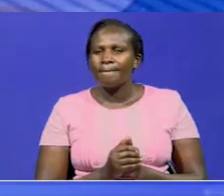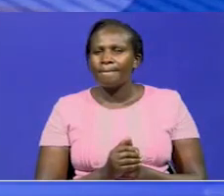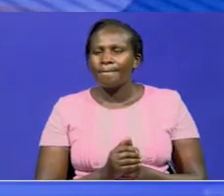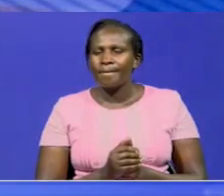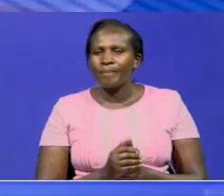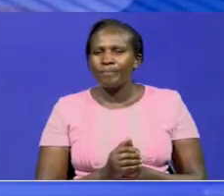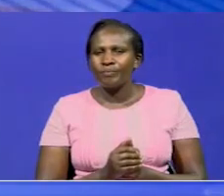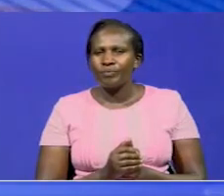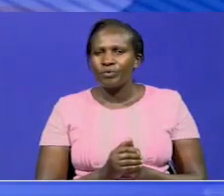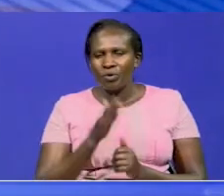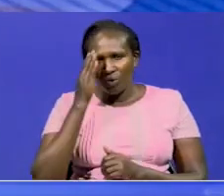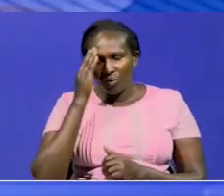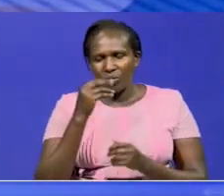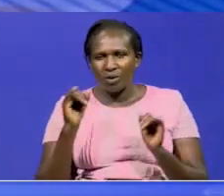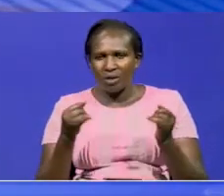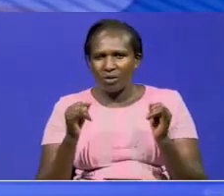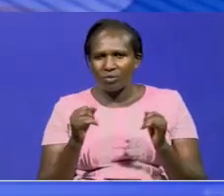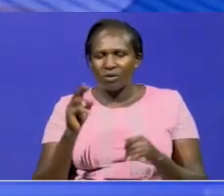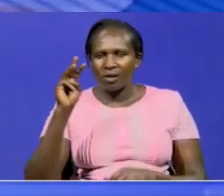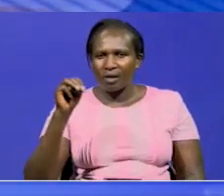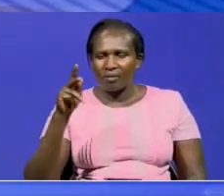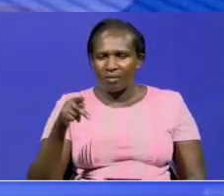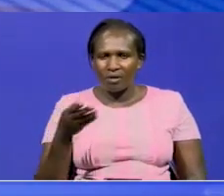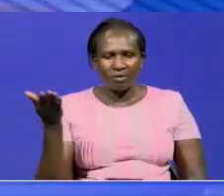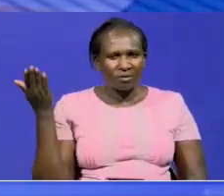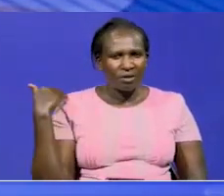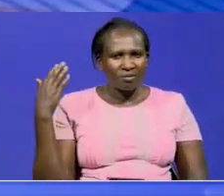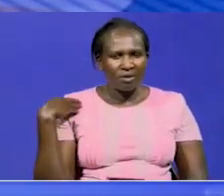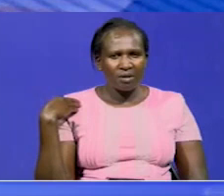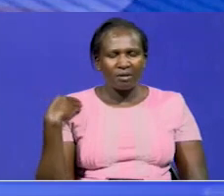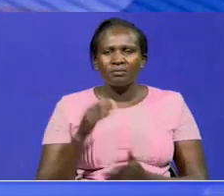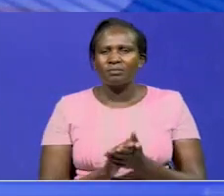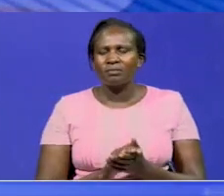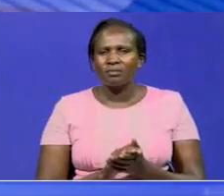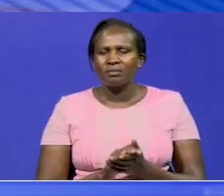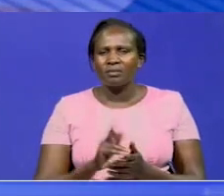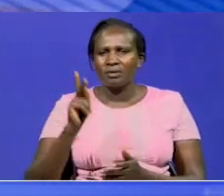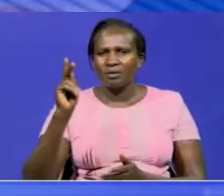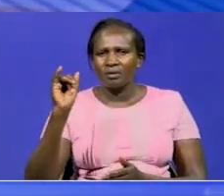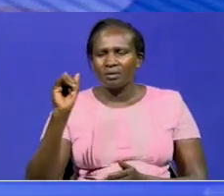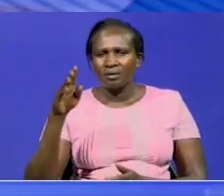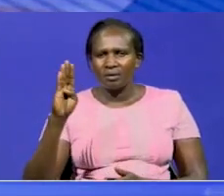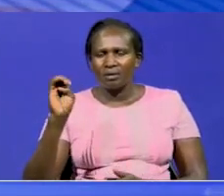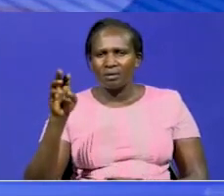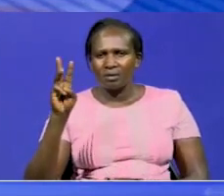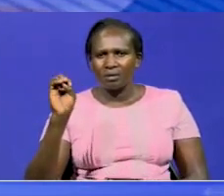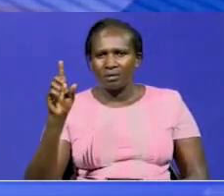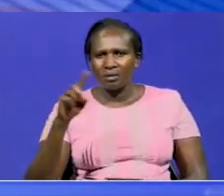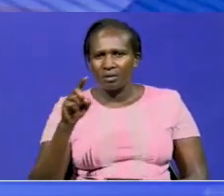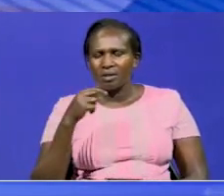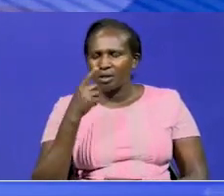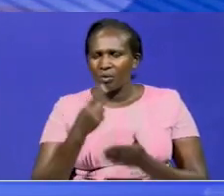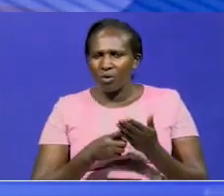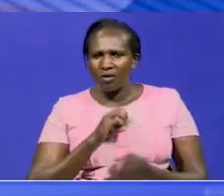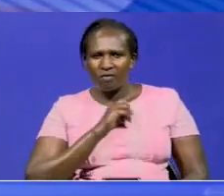Ambapo tunajuzwa taarifa kwamba mbunge wa zamani wa Kibwezi Kalembe Ndile amepiga ripoti kwa polisi akihofia maisha